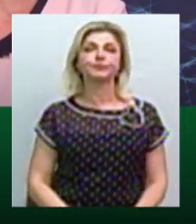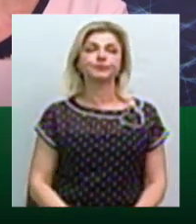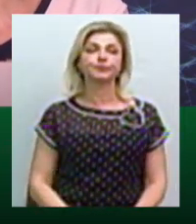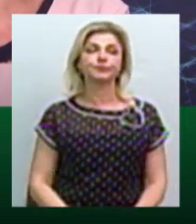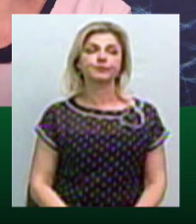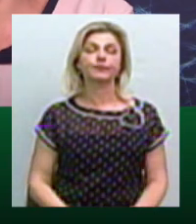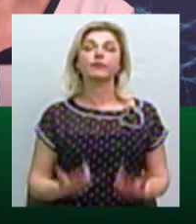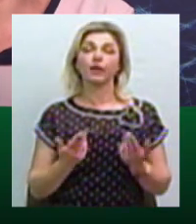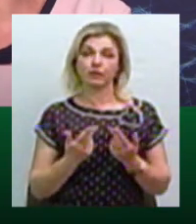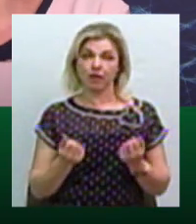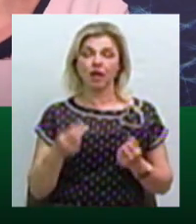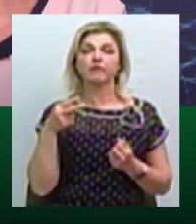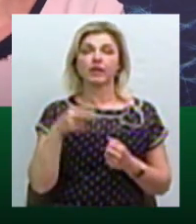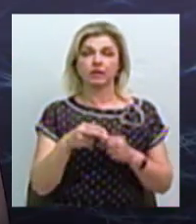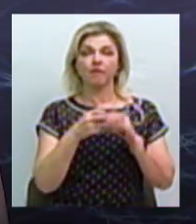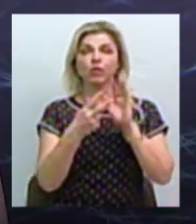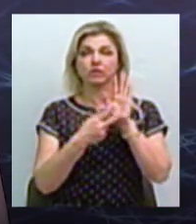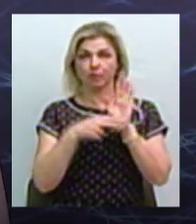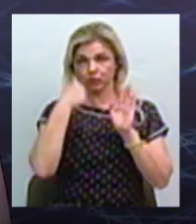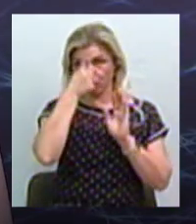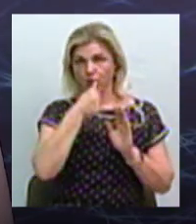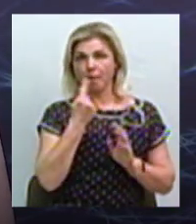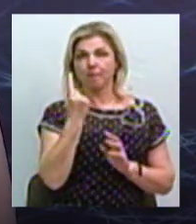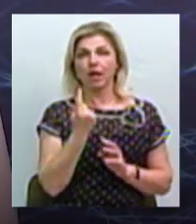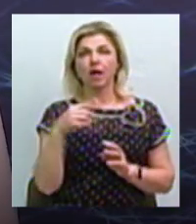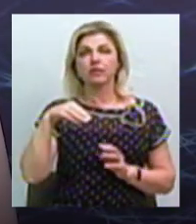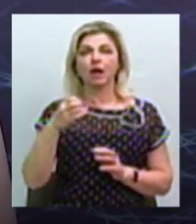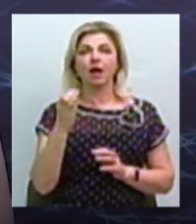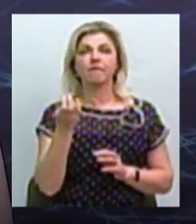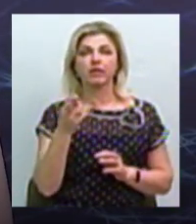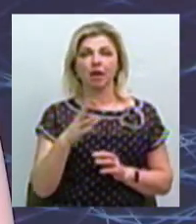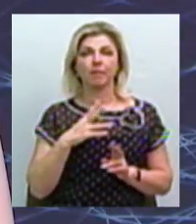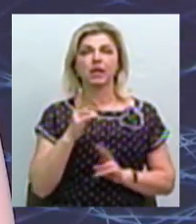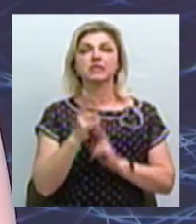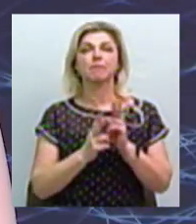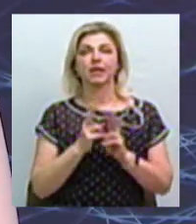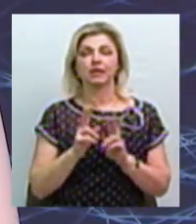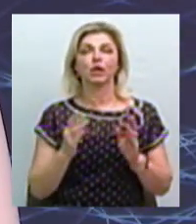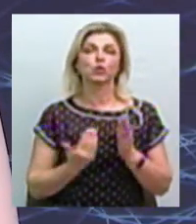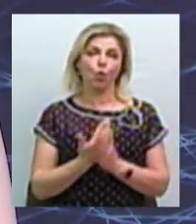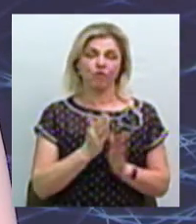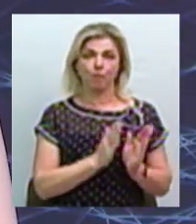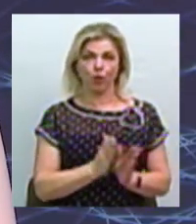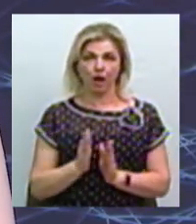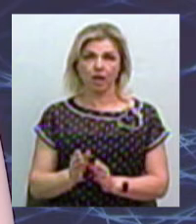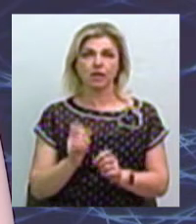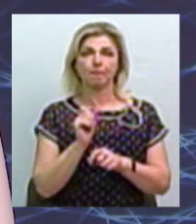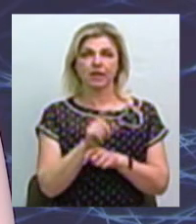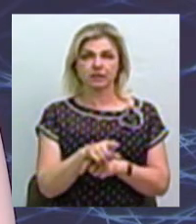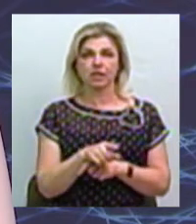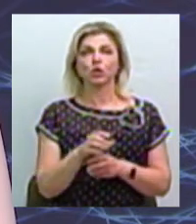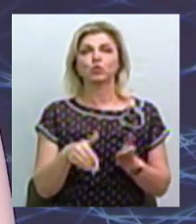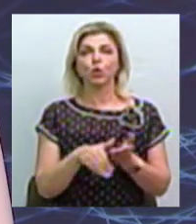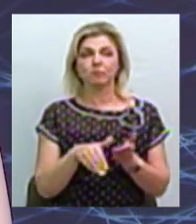Так, дійсно, у 2018 році з 1 травня відбулися зміни у порядку призначення субсидій. Було визначено певний